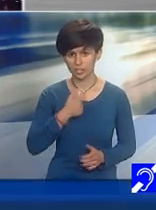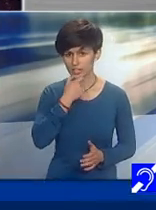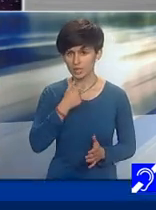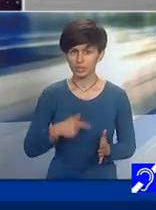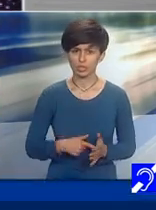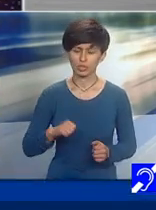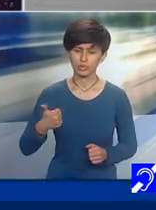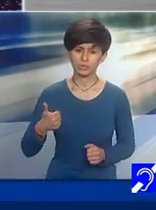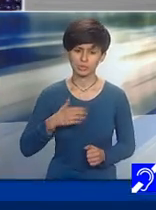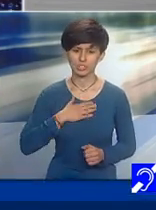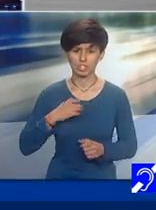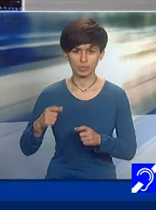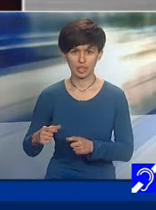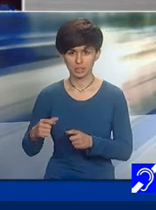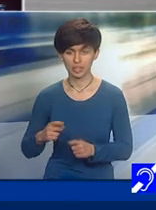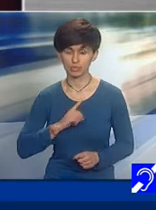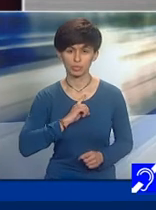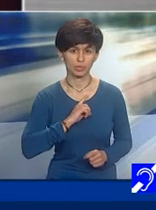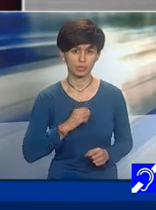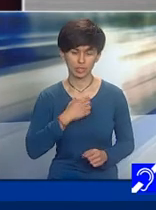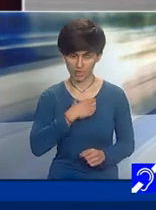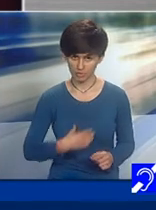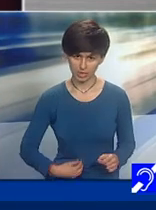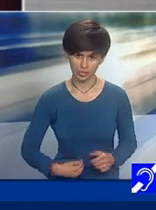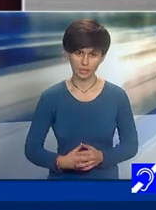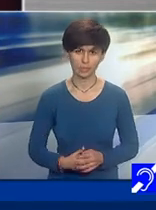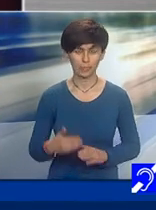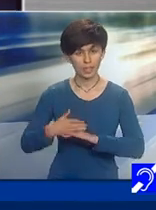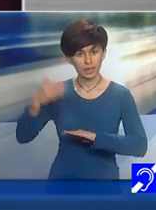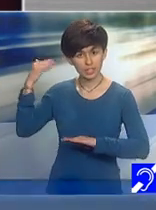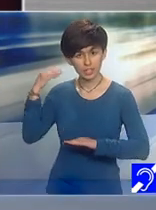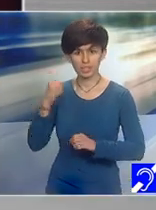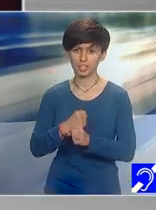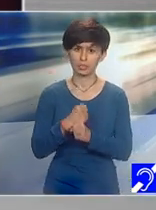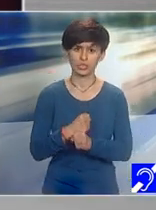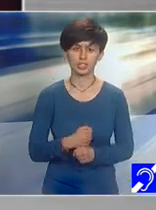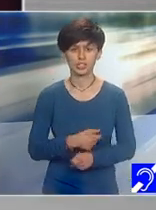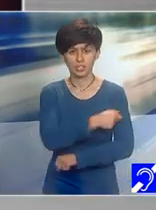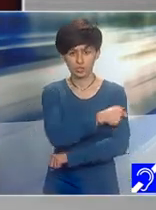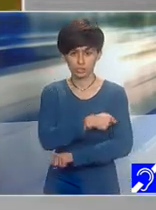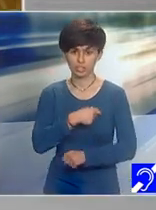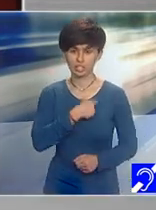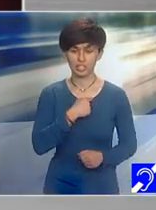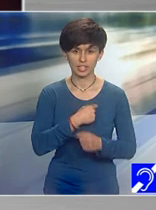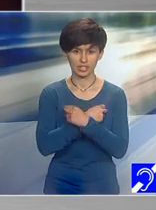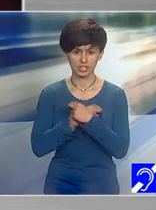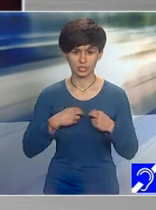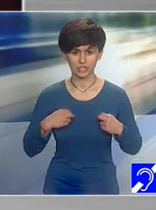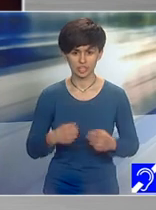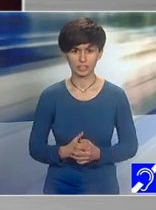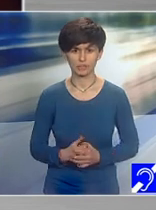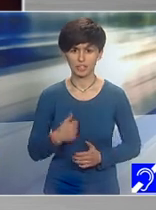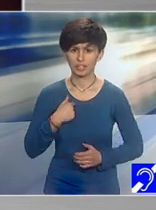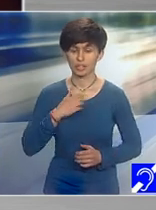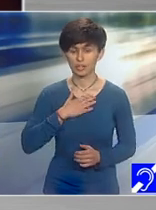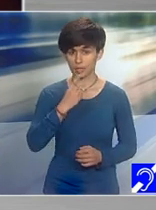meu de avocatură. De asemenea, înainte am lucrat ca și consilier juridic. Din această ipostază, din punctul meu de vedere, am o